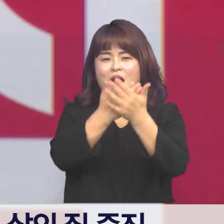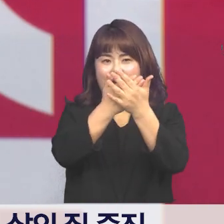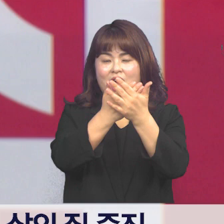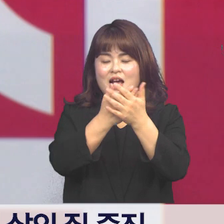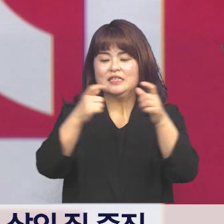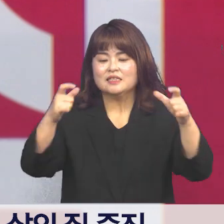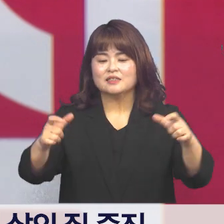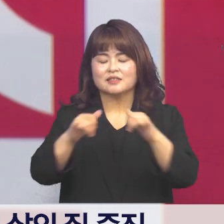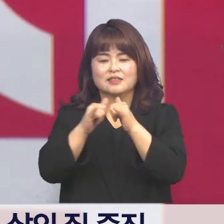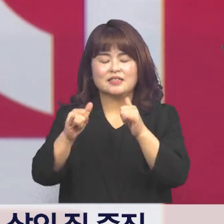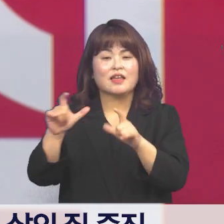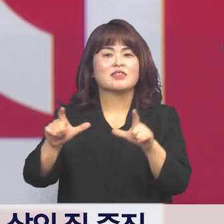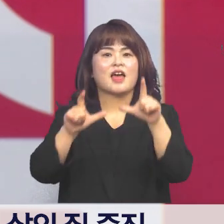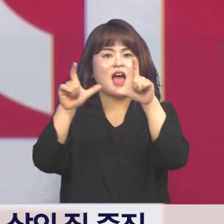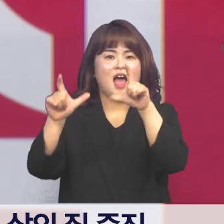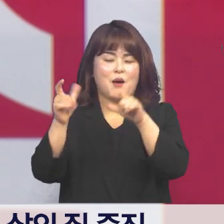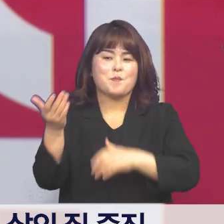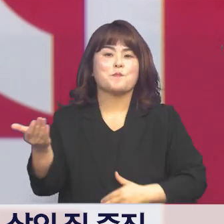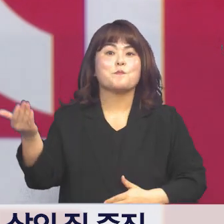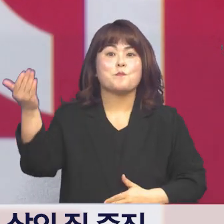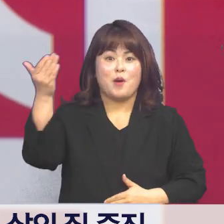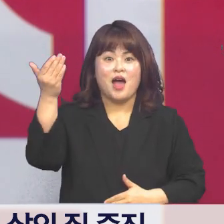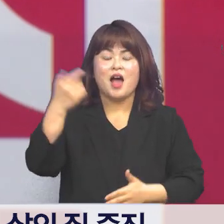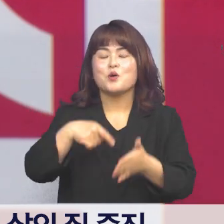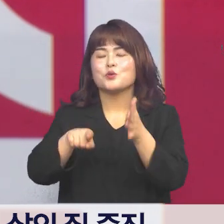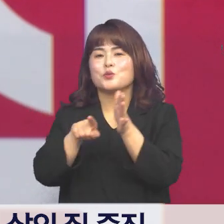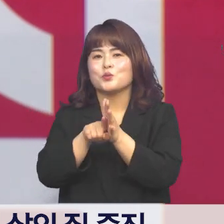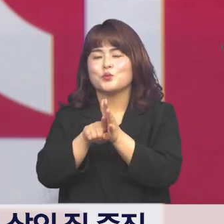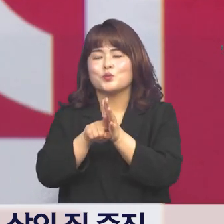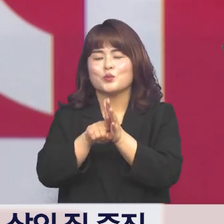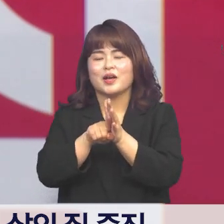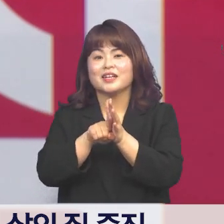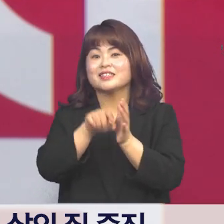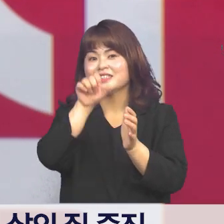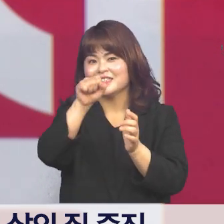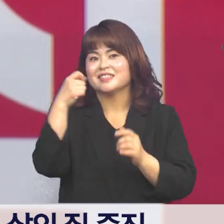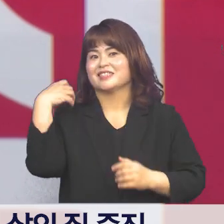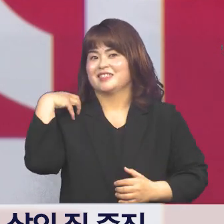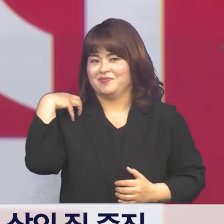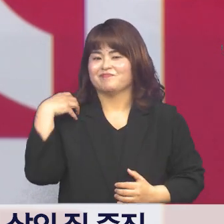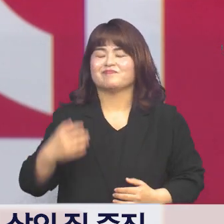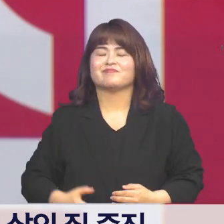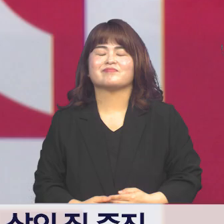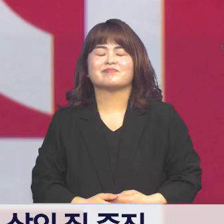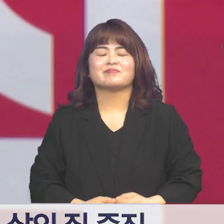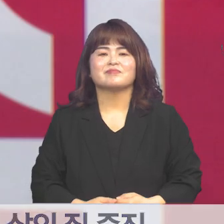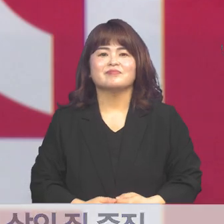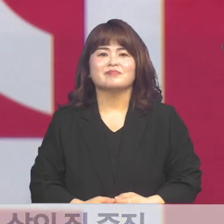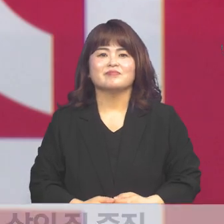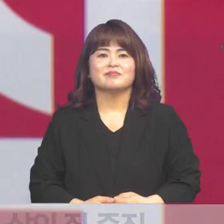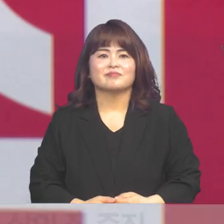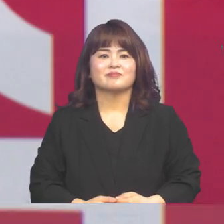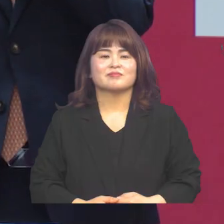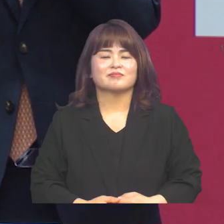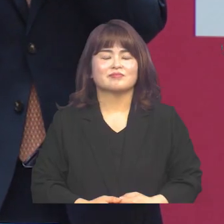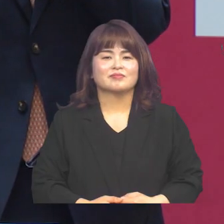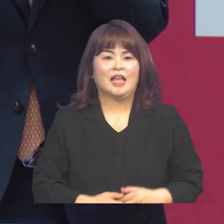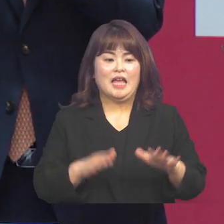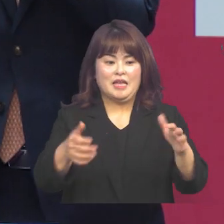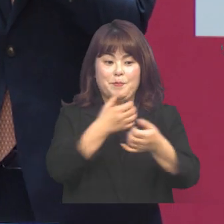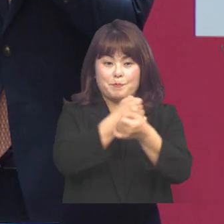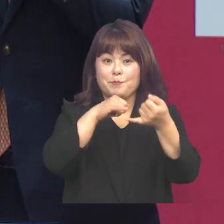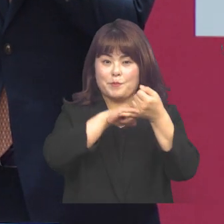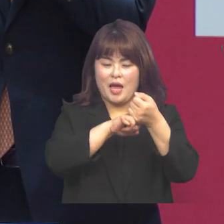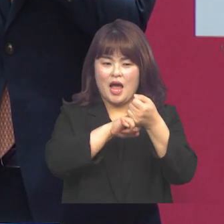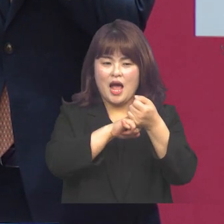기여, 시민들의 삶의 질의 증진 이런 역할을 했으면 좋겠다는 생각을 합니다.